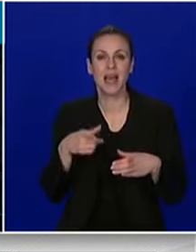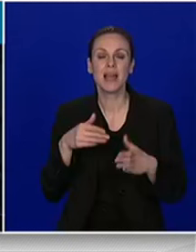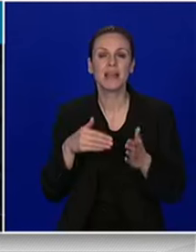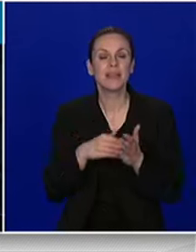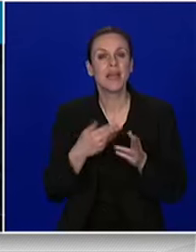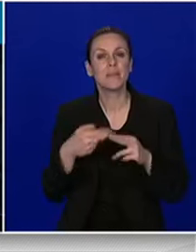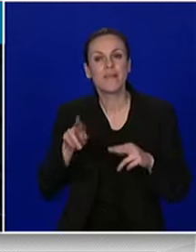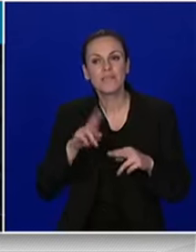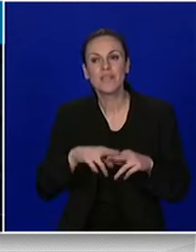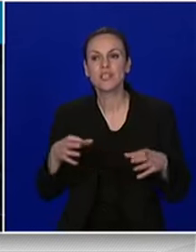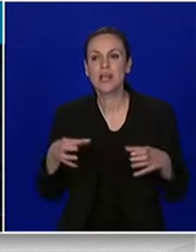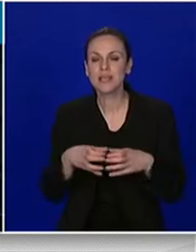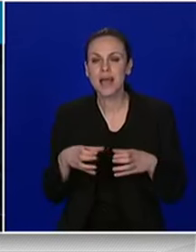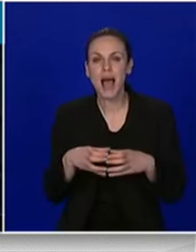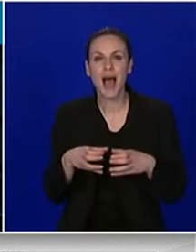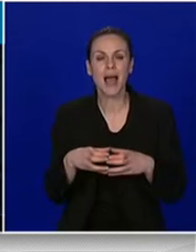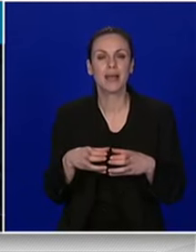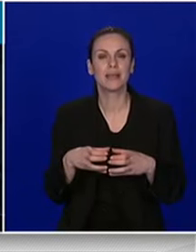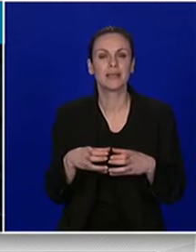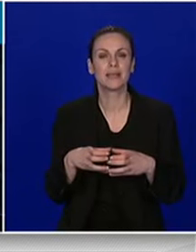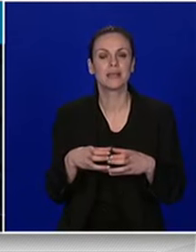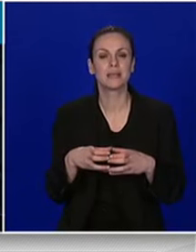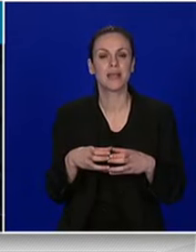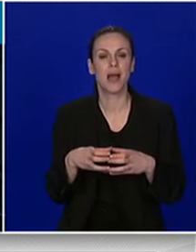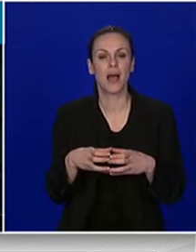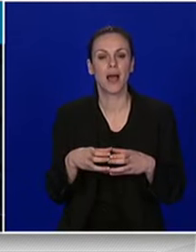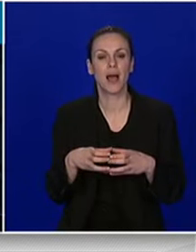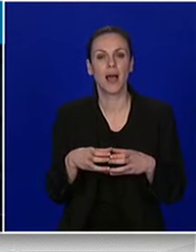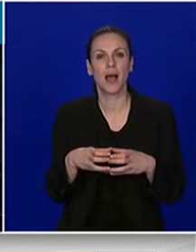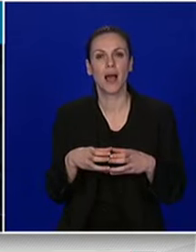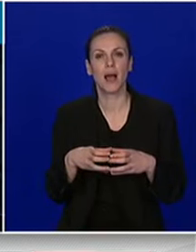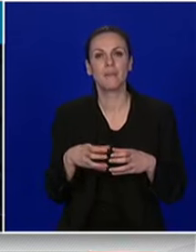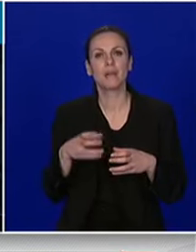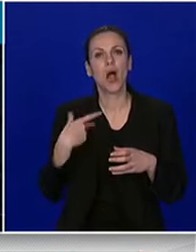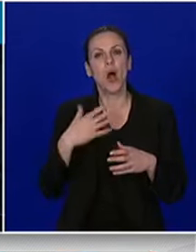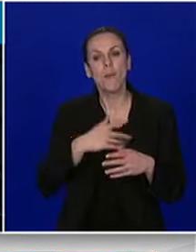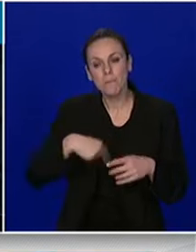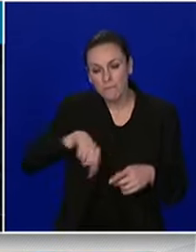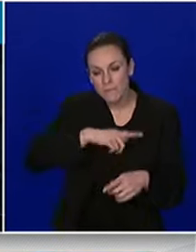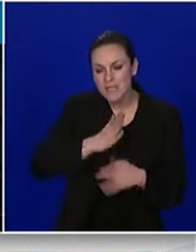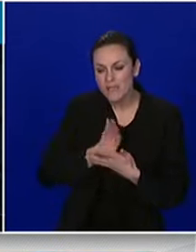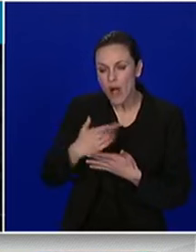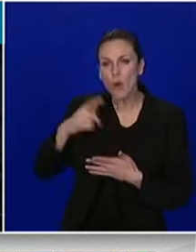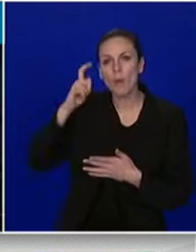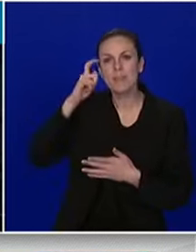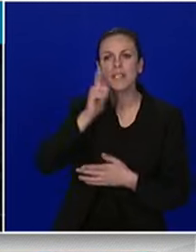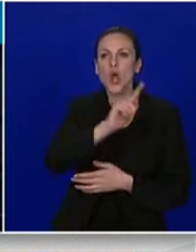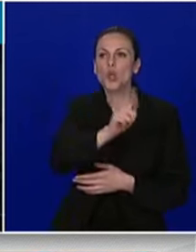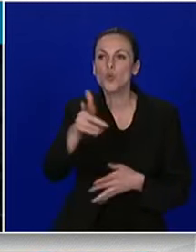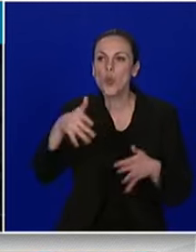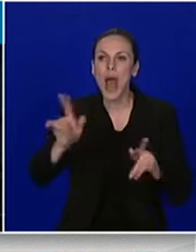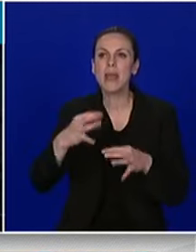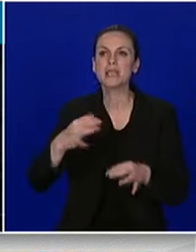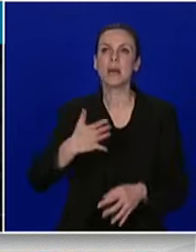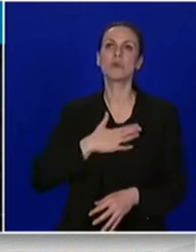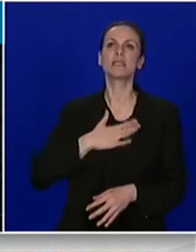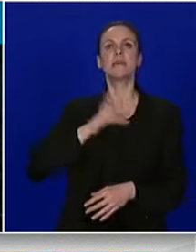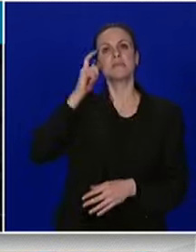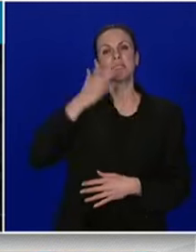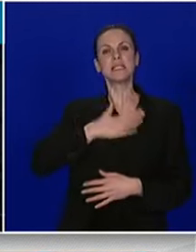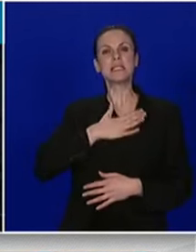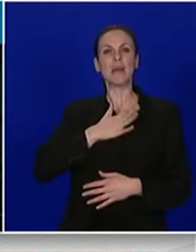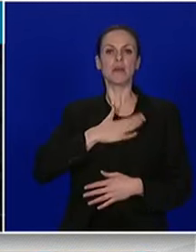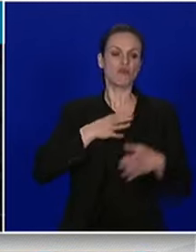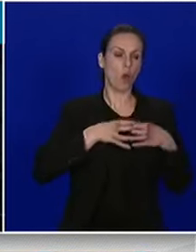trebala značiti da mislimo onim drugima, a manje samo o sebi i o svojoj